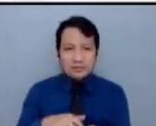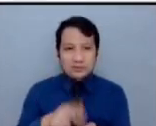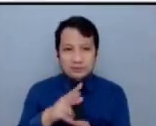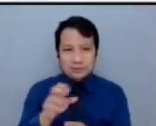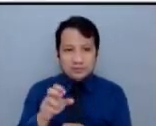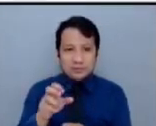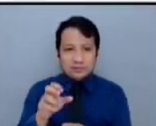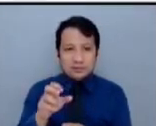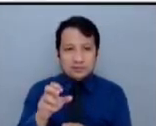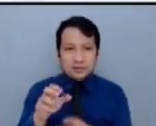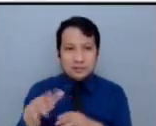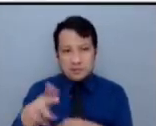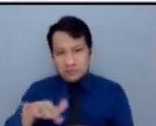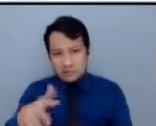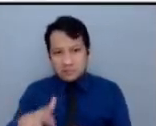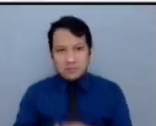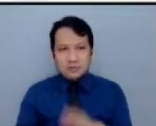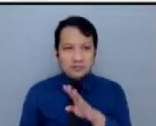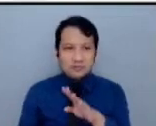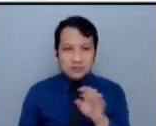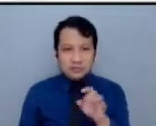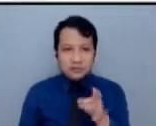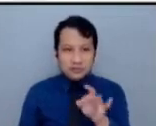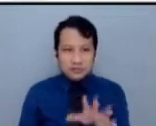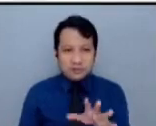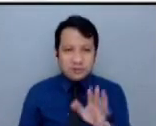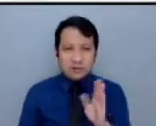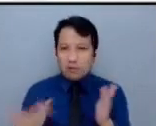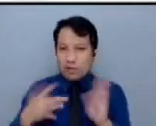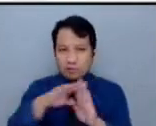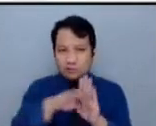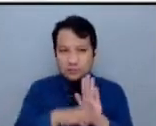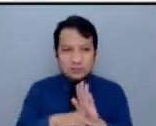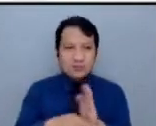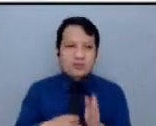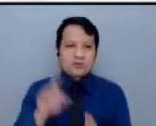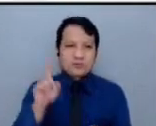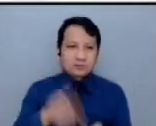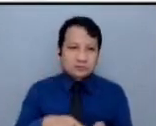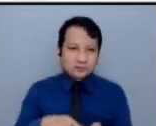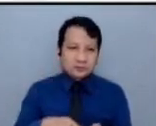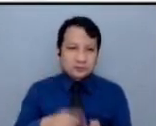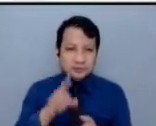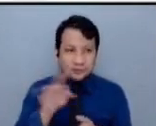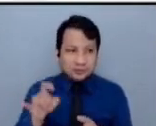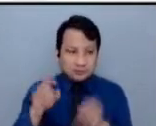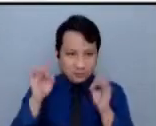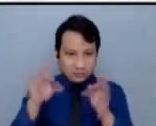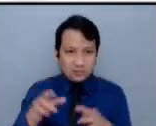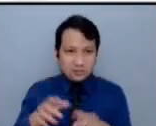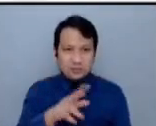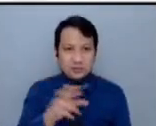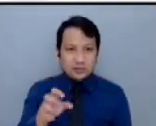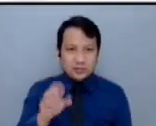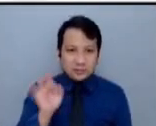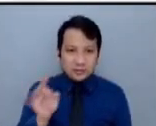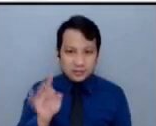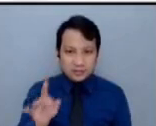3,379 ang mild, 485 ang asymptomatic, 1,800 ang severe at 380 ang